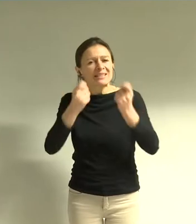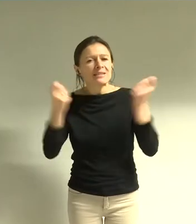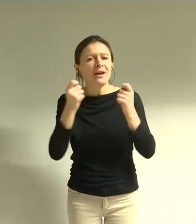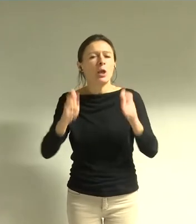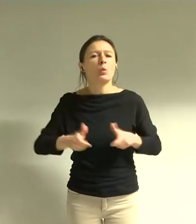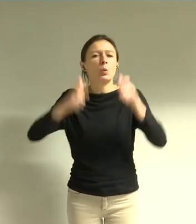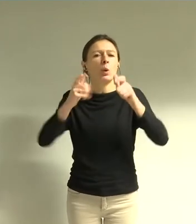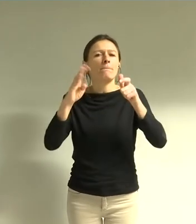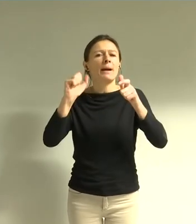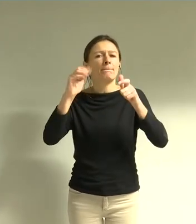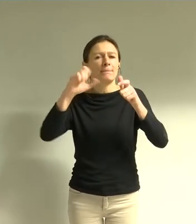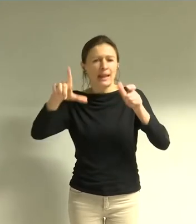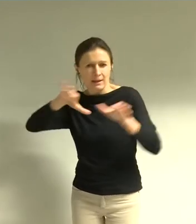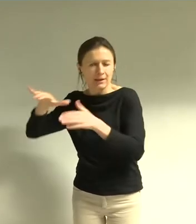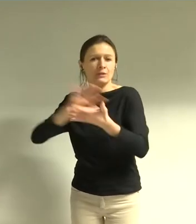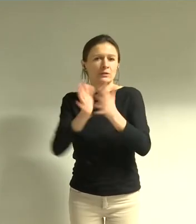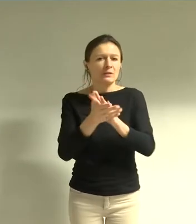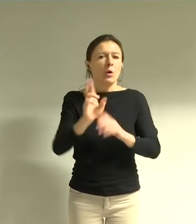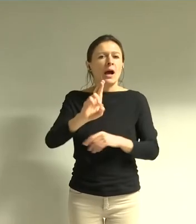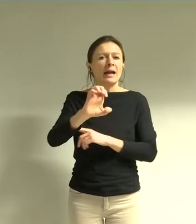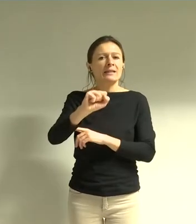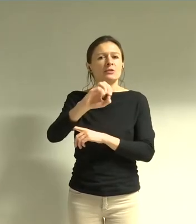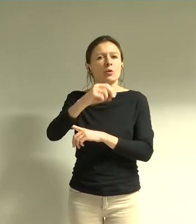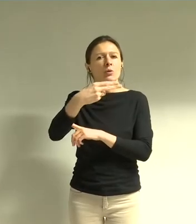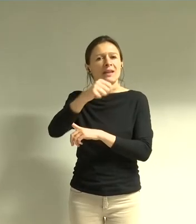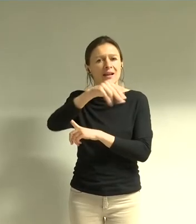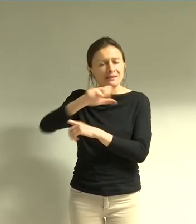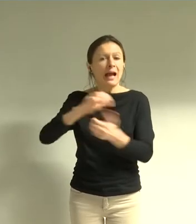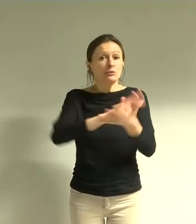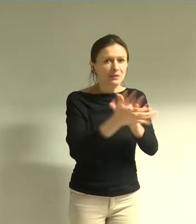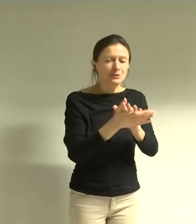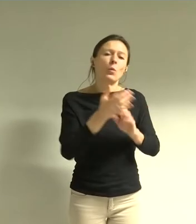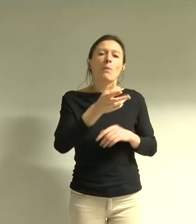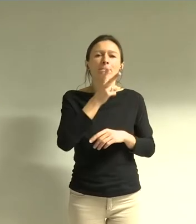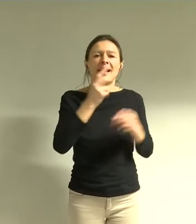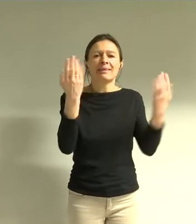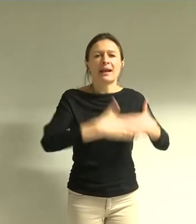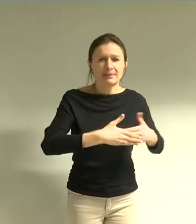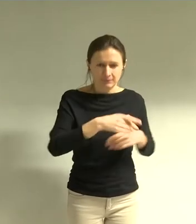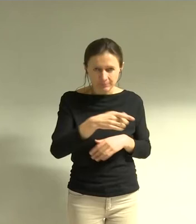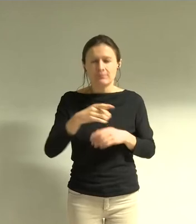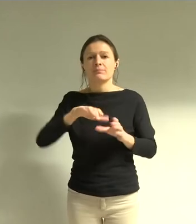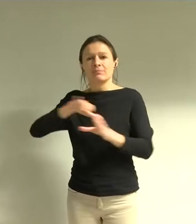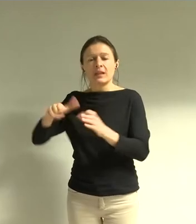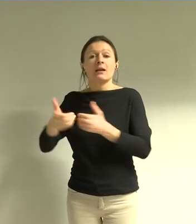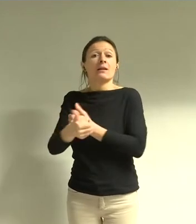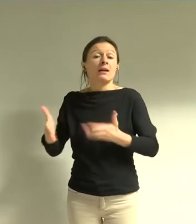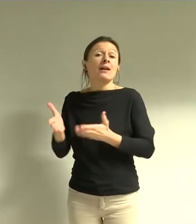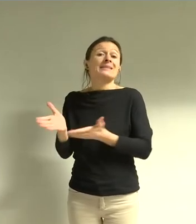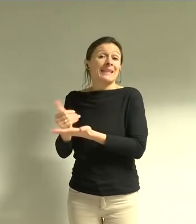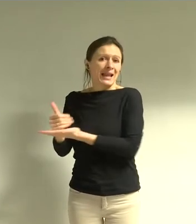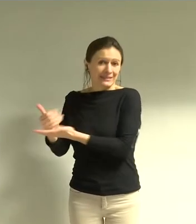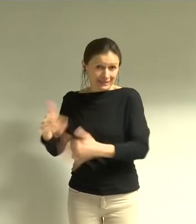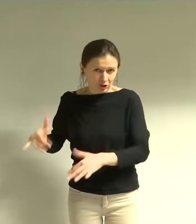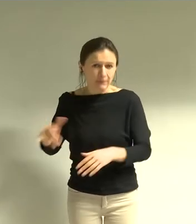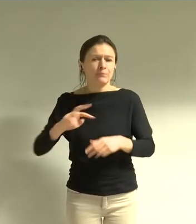résonances et l'association zon'art night ainsi qu'une dizaine de salariés d'autres opérateurs viendront s'ajouter dans